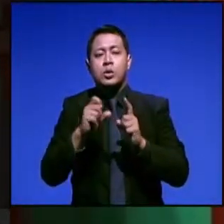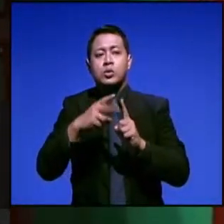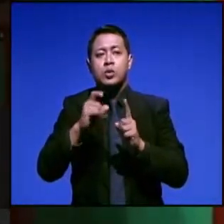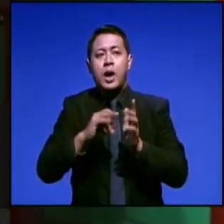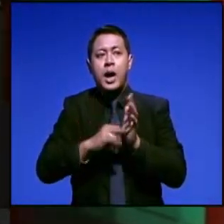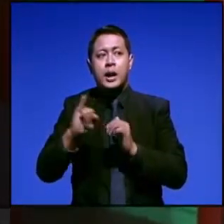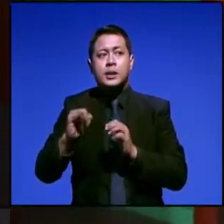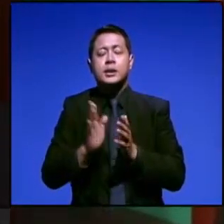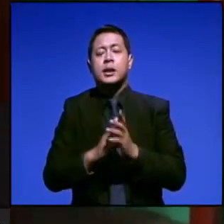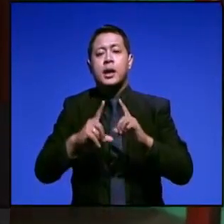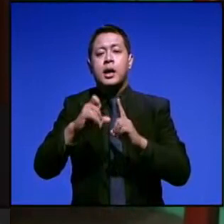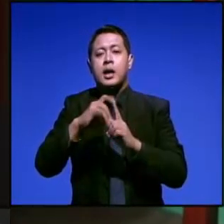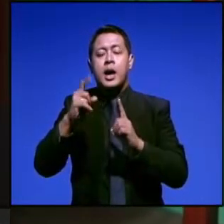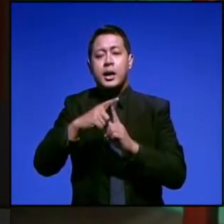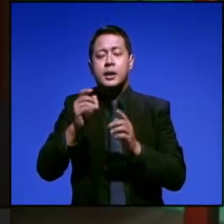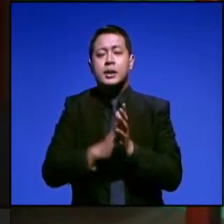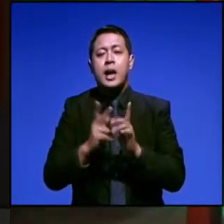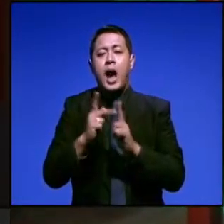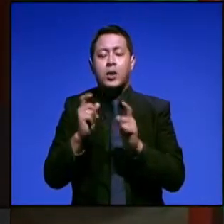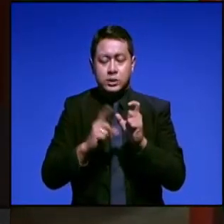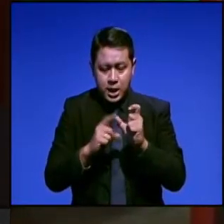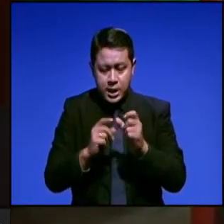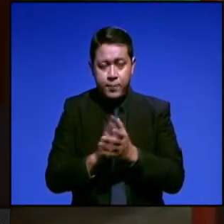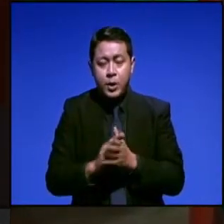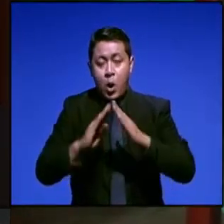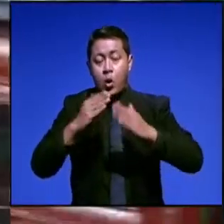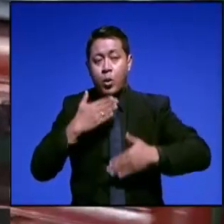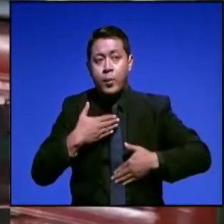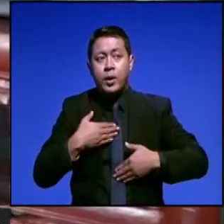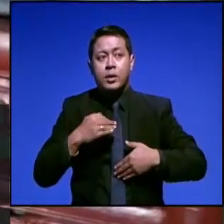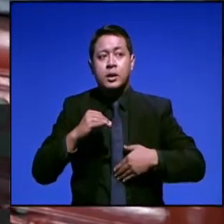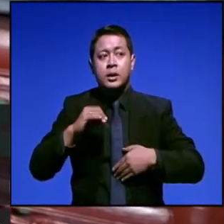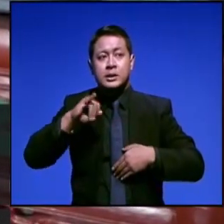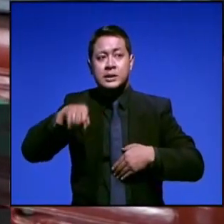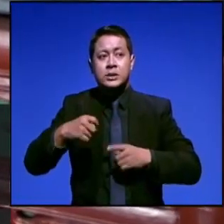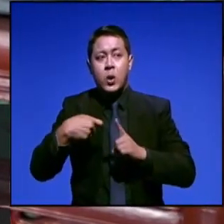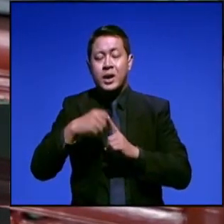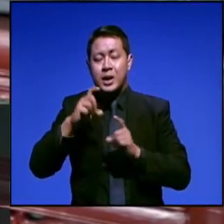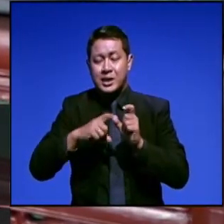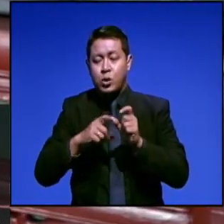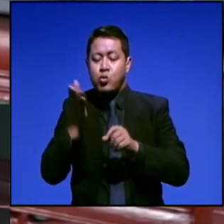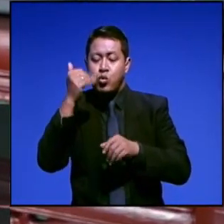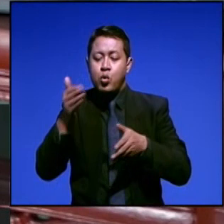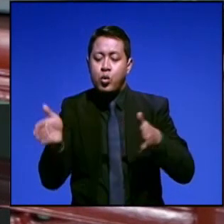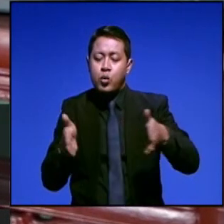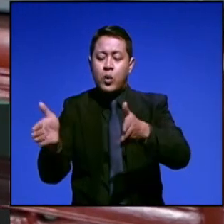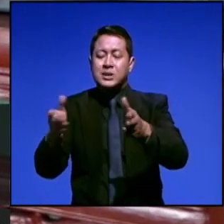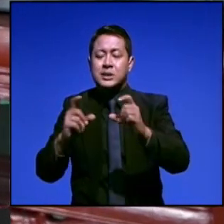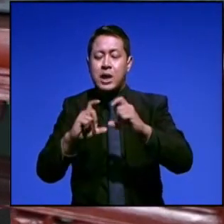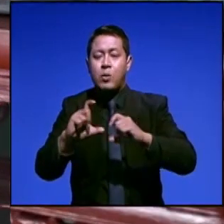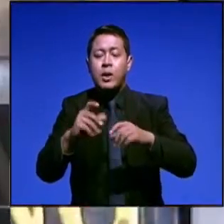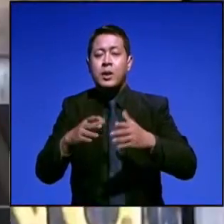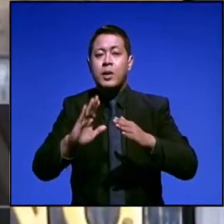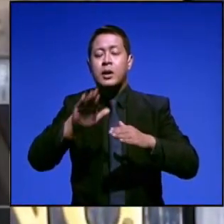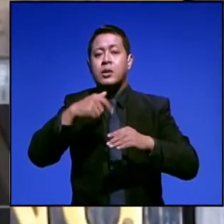Wikana, Aidit, dan Chairul Saleh. Rumah milik Jiao Kisiong ini awalnya berada di pinggiran Sungai Citarum. Namun,